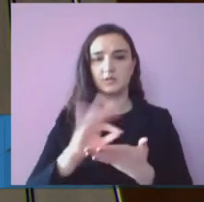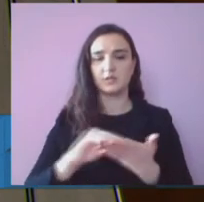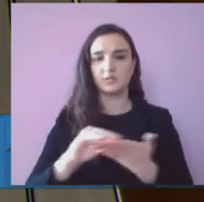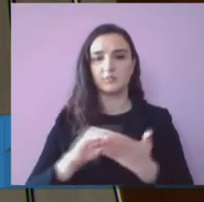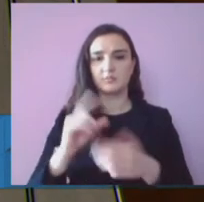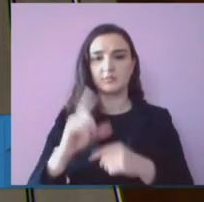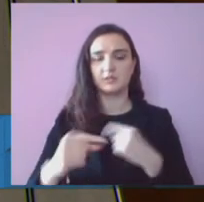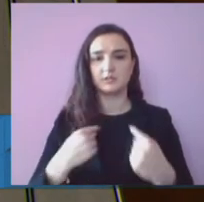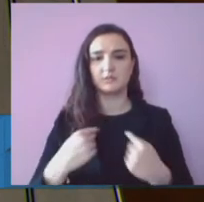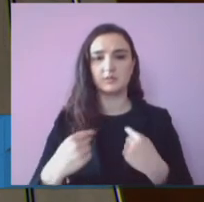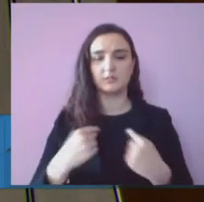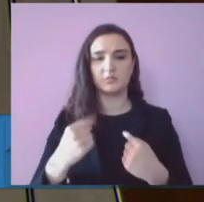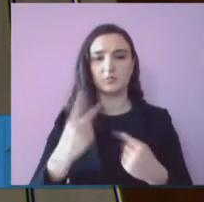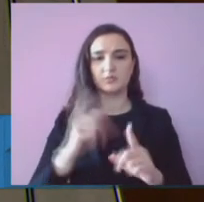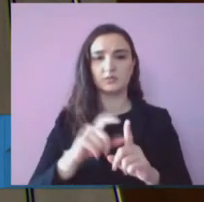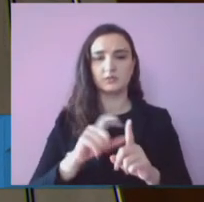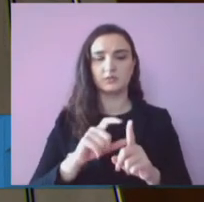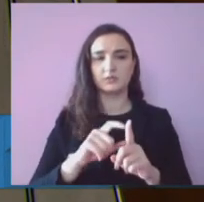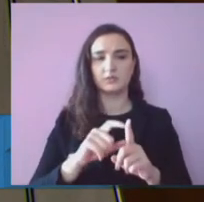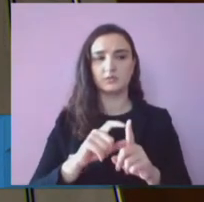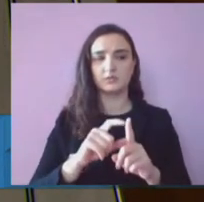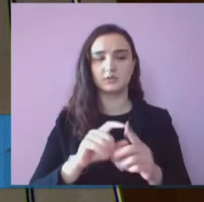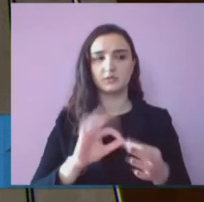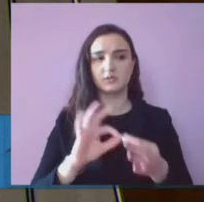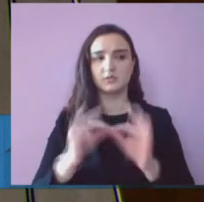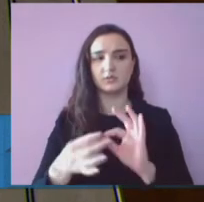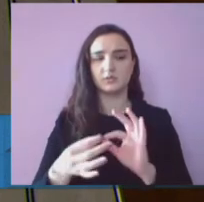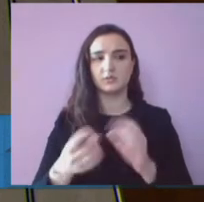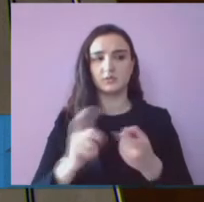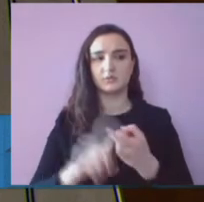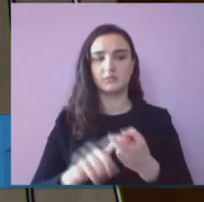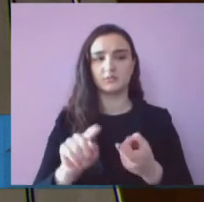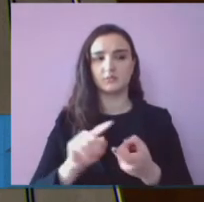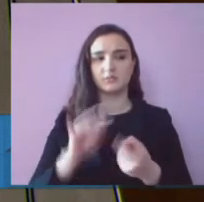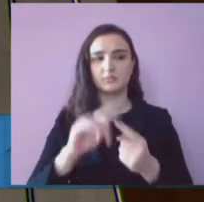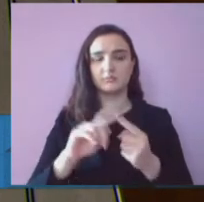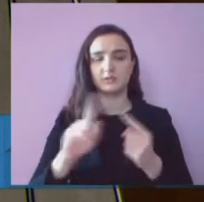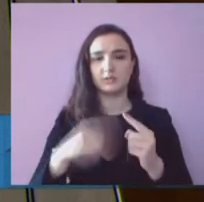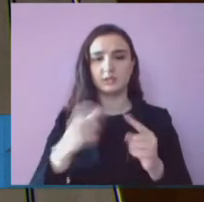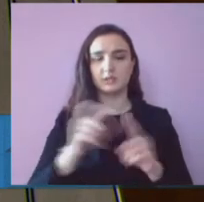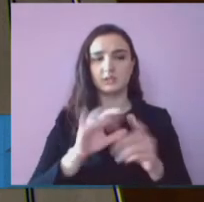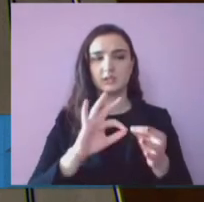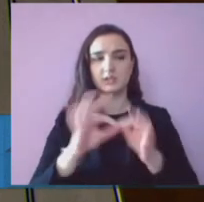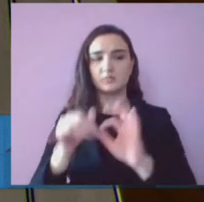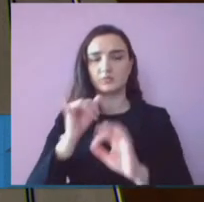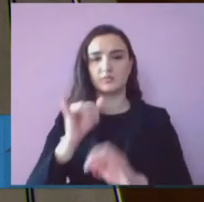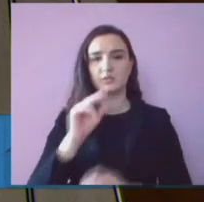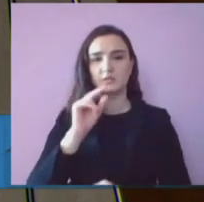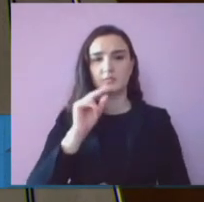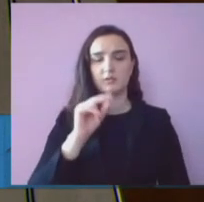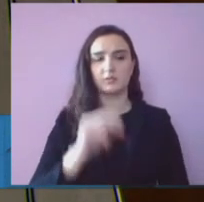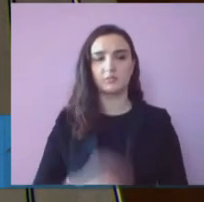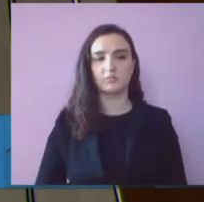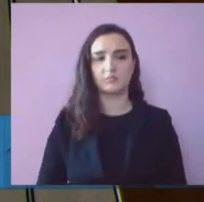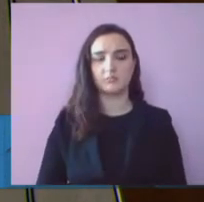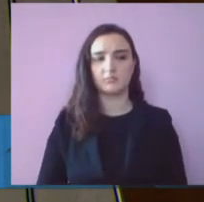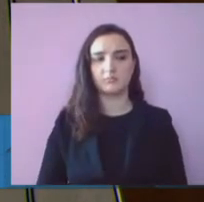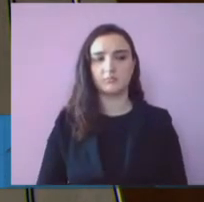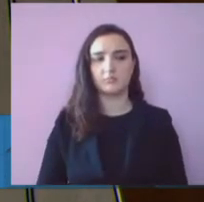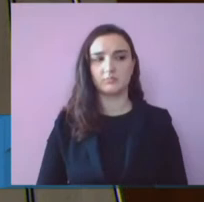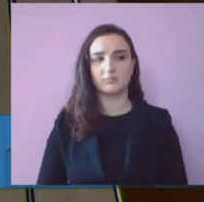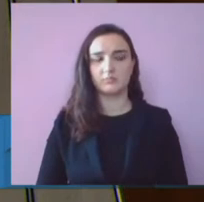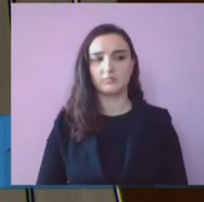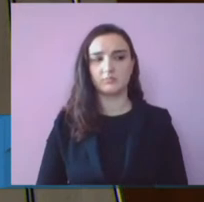თქვა ორი სიტყვა გადა ერთმანეთს დაუკავშირა, მაგრამ მე წინადადებებში ვერ ლაპარაკობს. თავის სენაზე რაღაცებს ამბობს